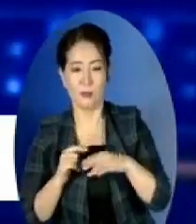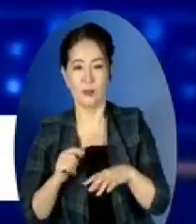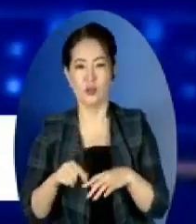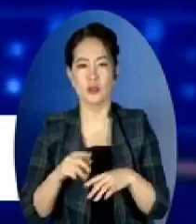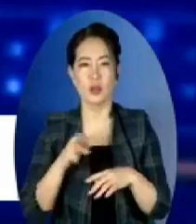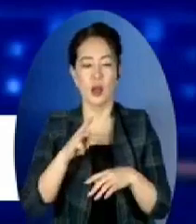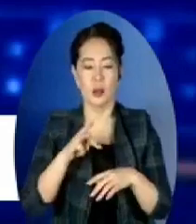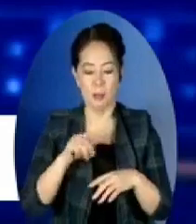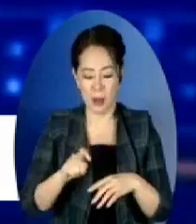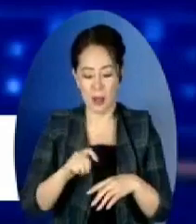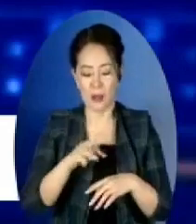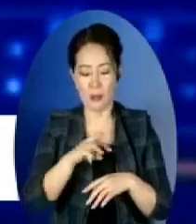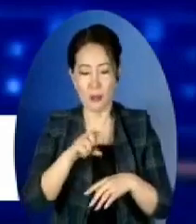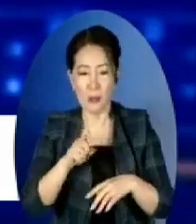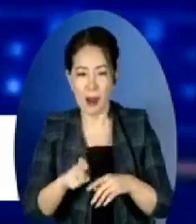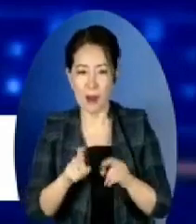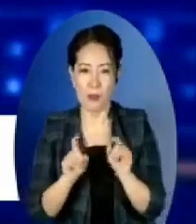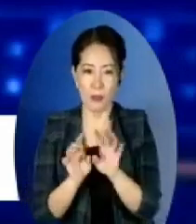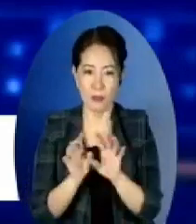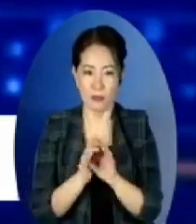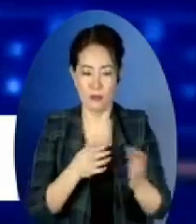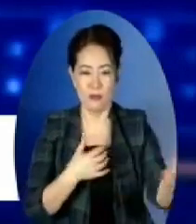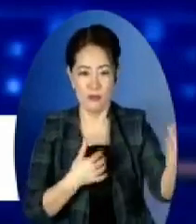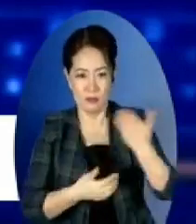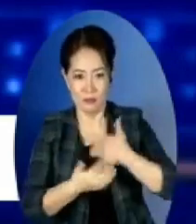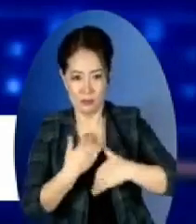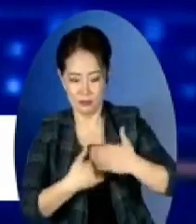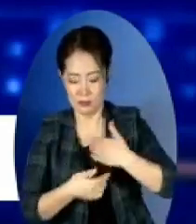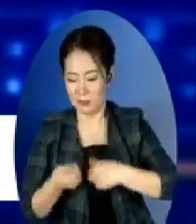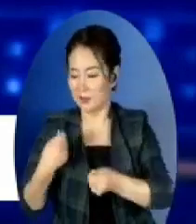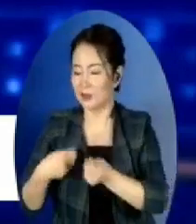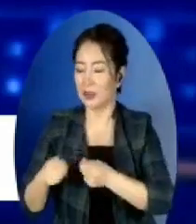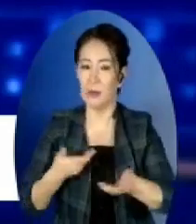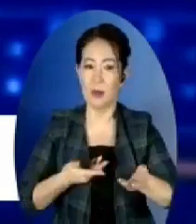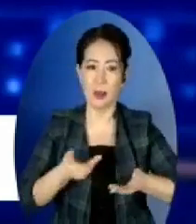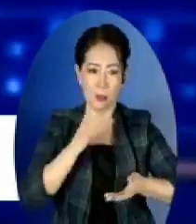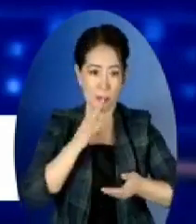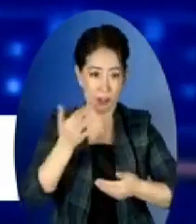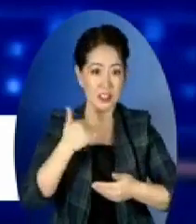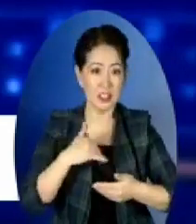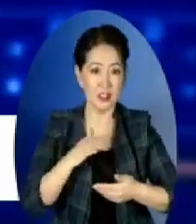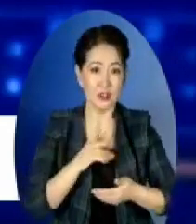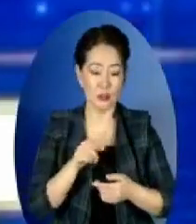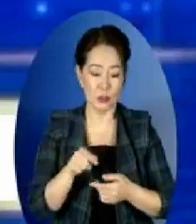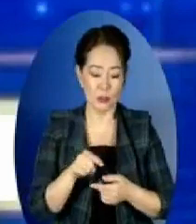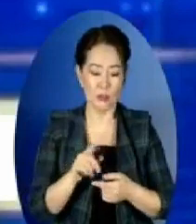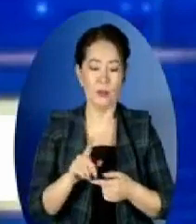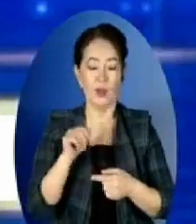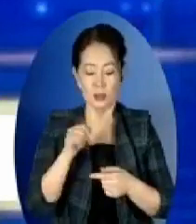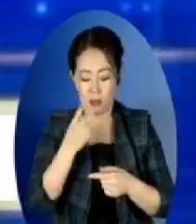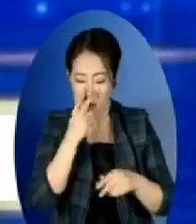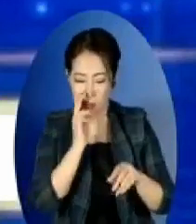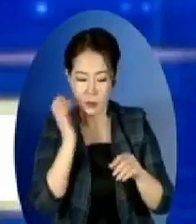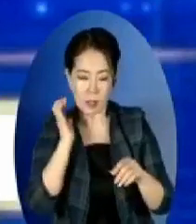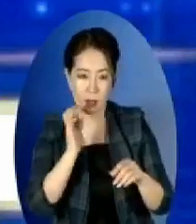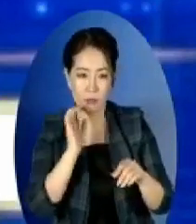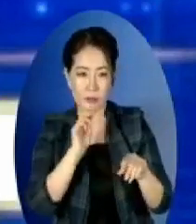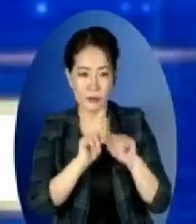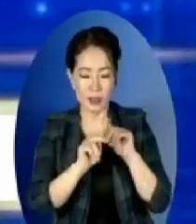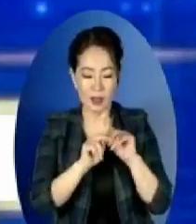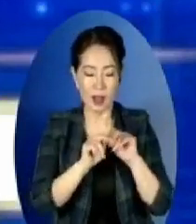махын түүхэд материалаа нийслэх өдрөөр одоо зарж боловтлохоор одоо орж иж байгаа тохиолдол нь нэлээд хөх байгаа. Тэр энэ дээр өстэй эрдэнцтэй алднаас